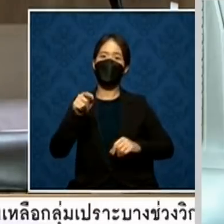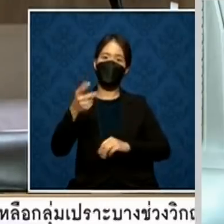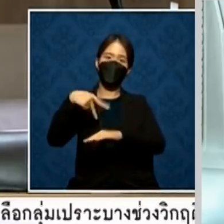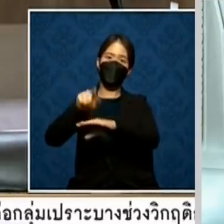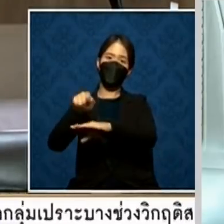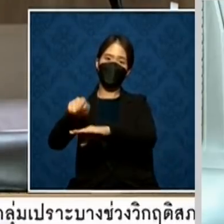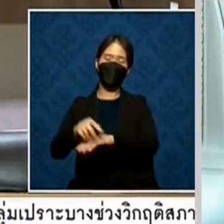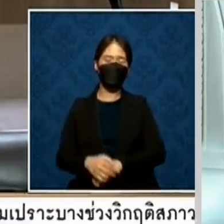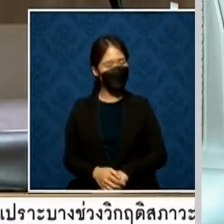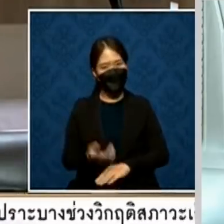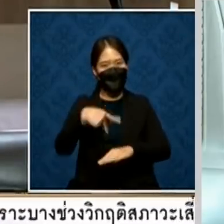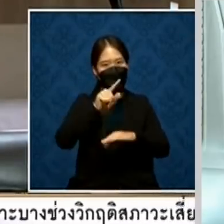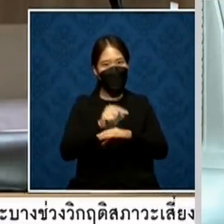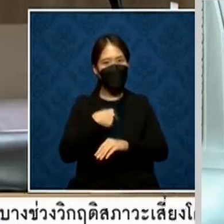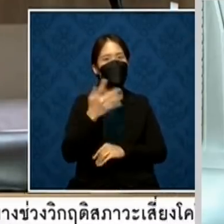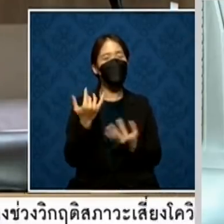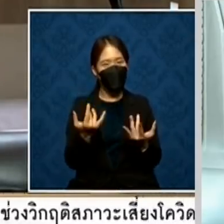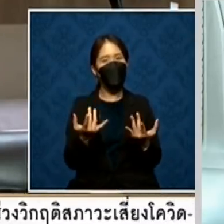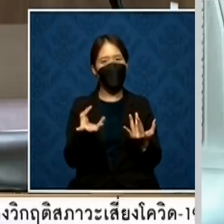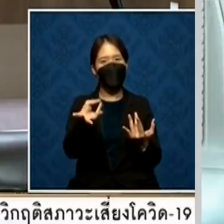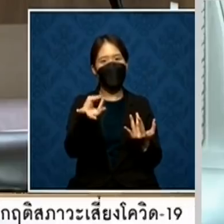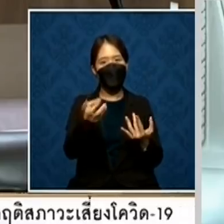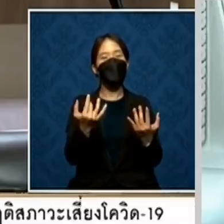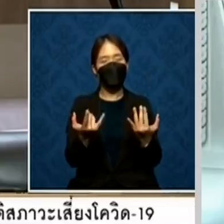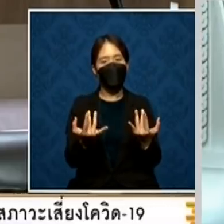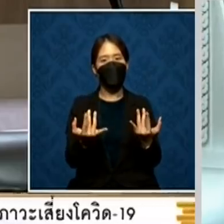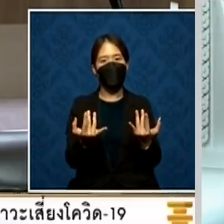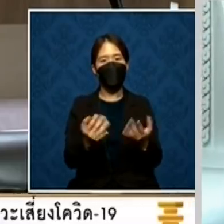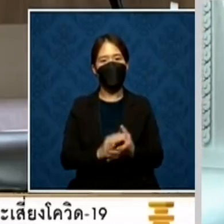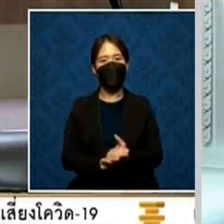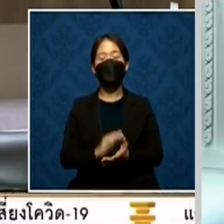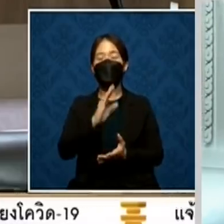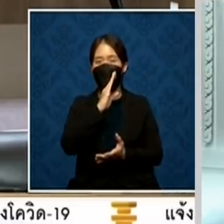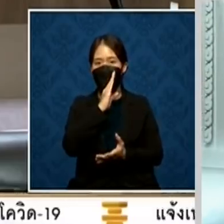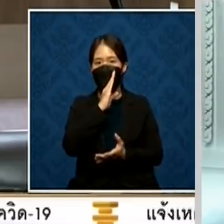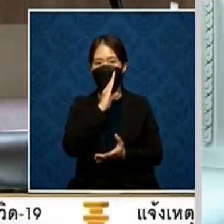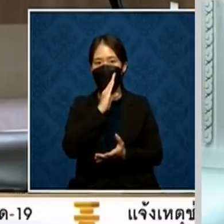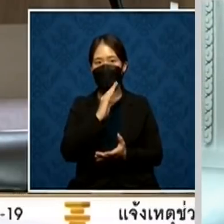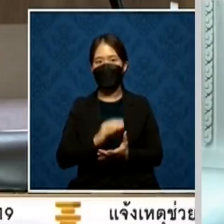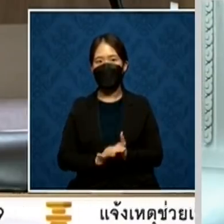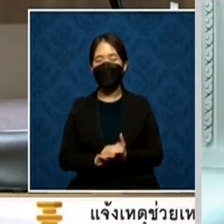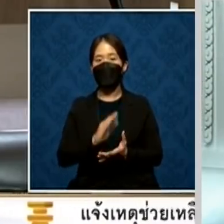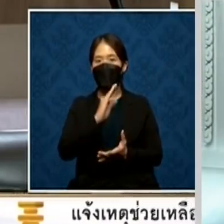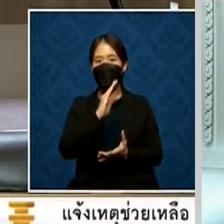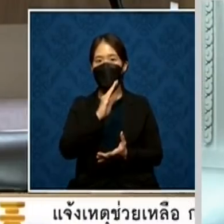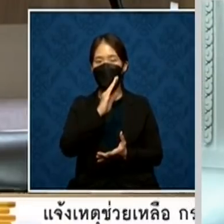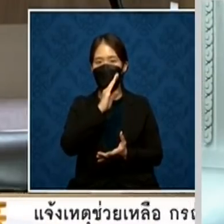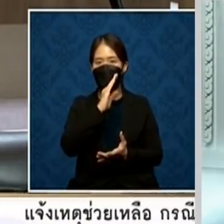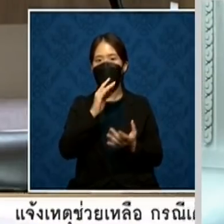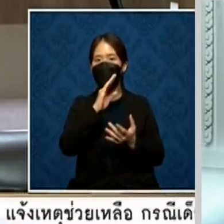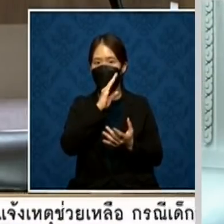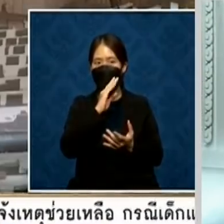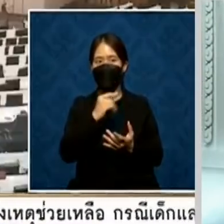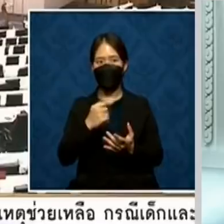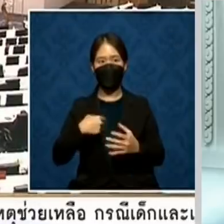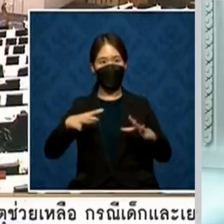ได้197คนแต่ขั้นต่ำจริงๆมันต้อง237นะคุณอุรชัย ครับ เป็นมันทำให้เกิดเหตุการณ์ปรากฏการณ์สภาล่มครั้งที่